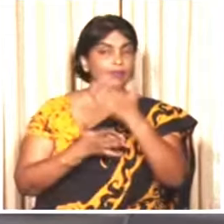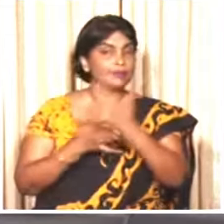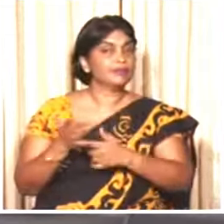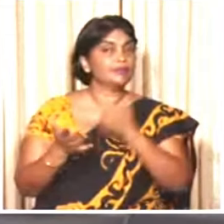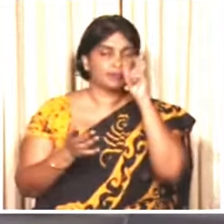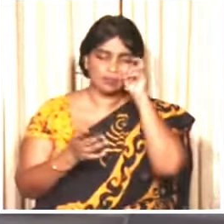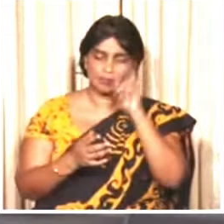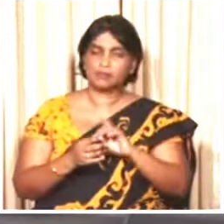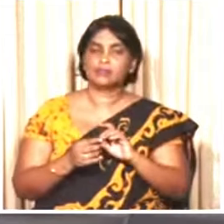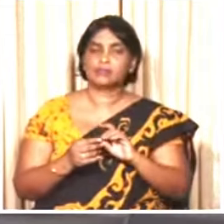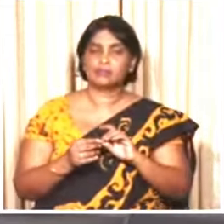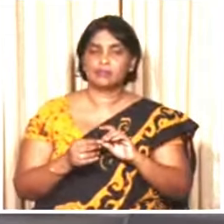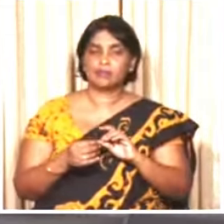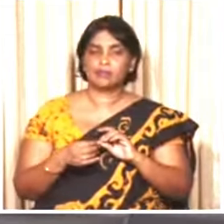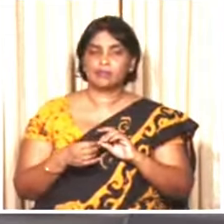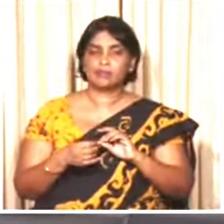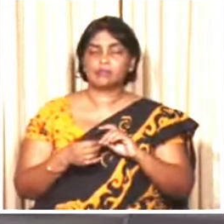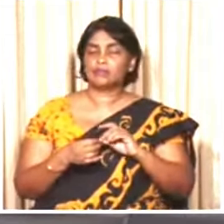අරගෙන